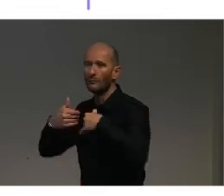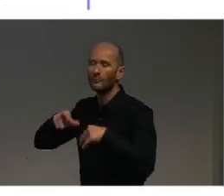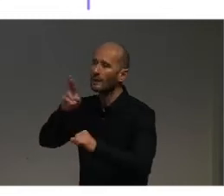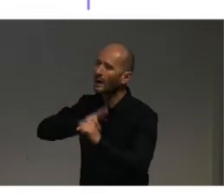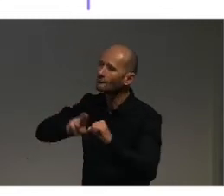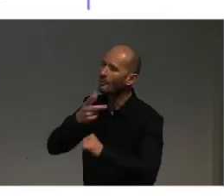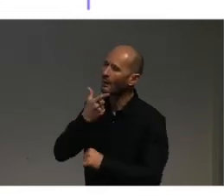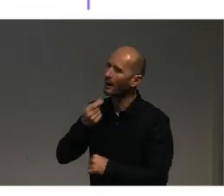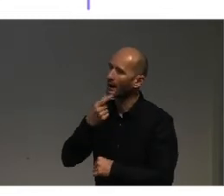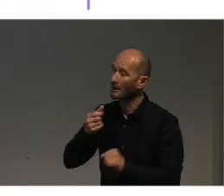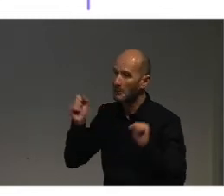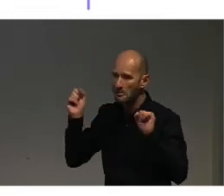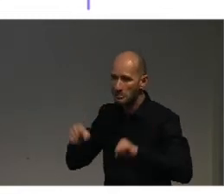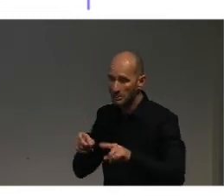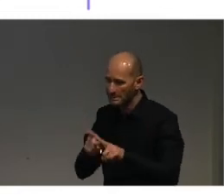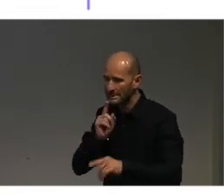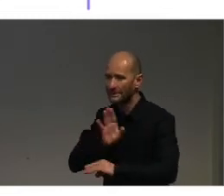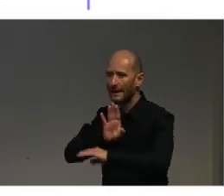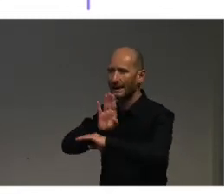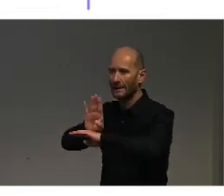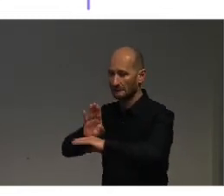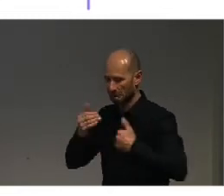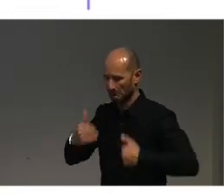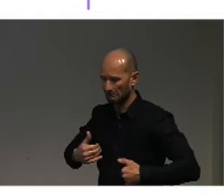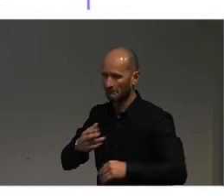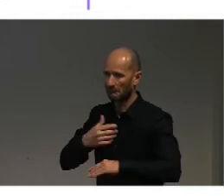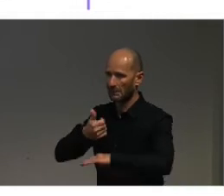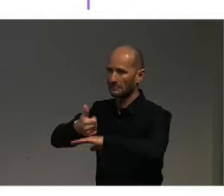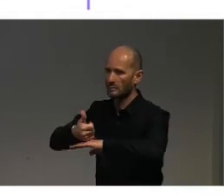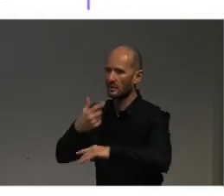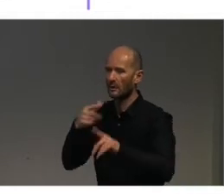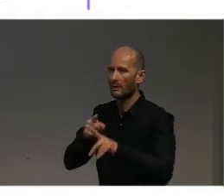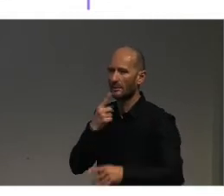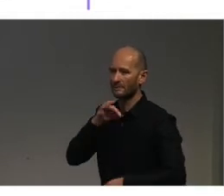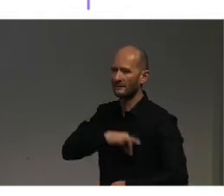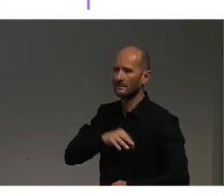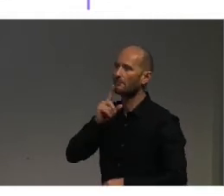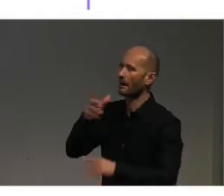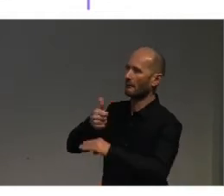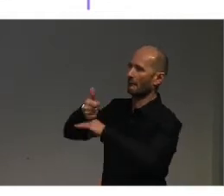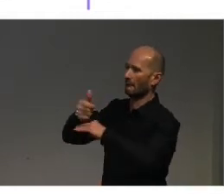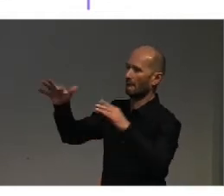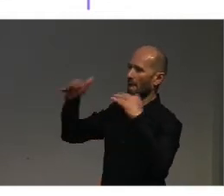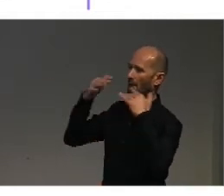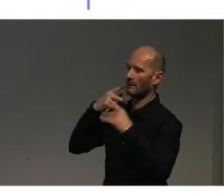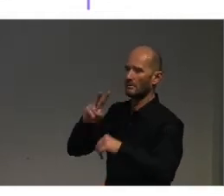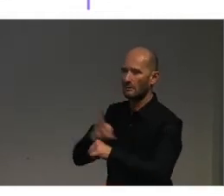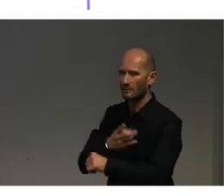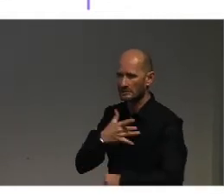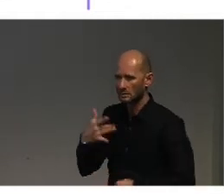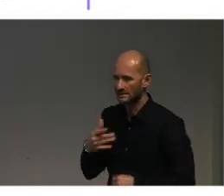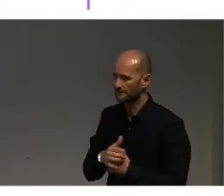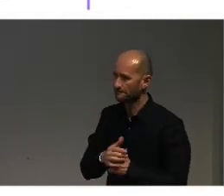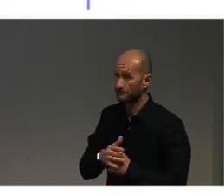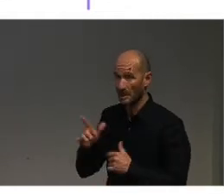etc., ça fait partie d'une exposition bénéfique. Voilà. Donc ce n'est pas que des expositions néfastes pour la santé. Et on voit